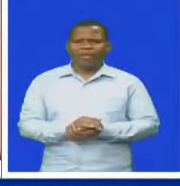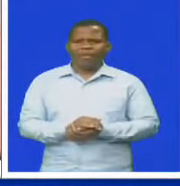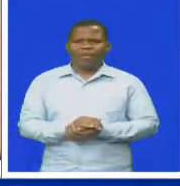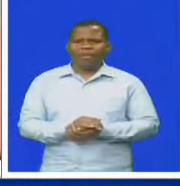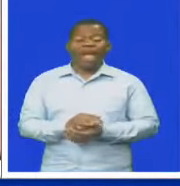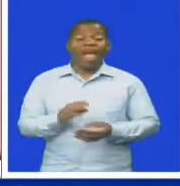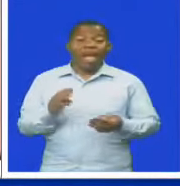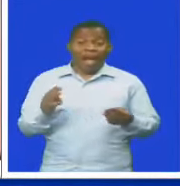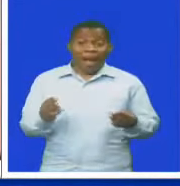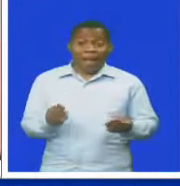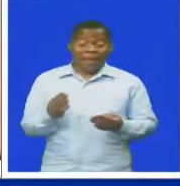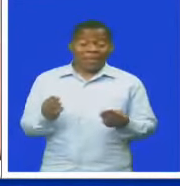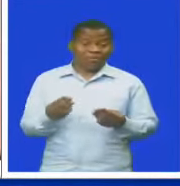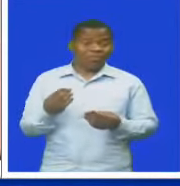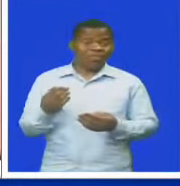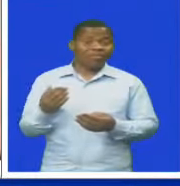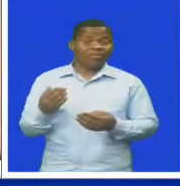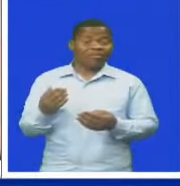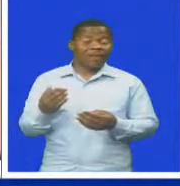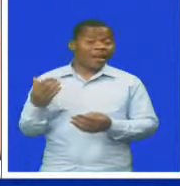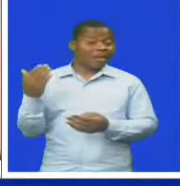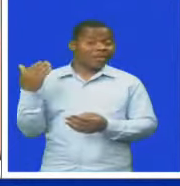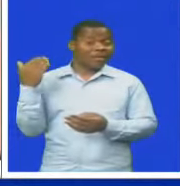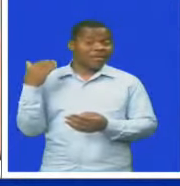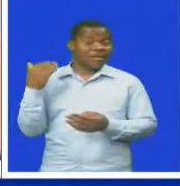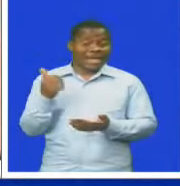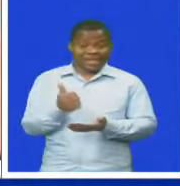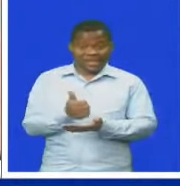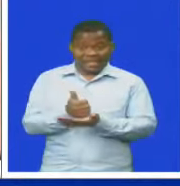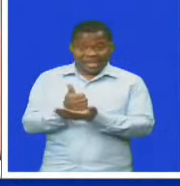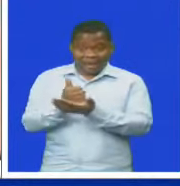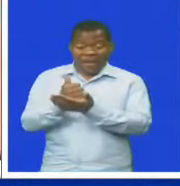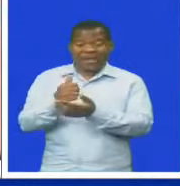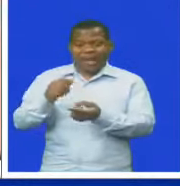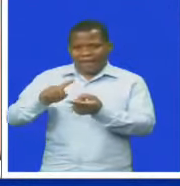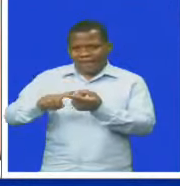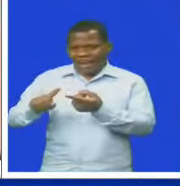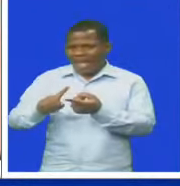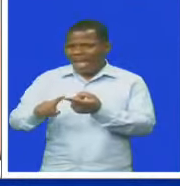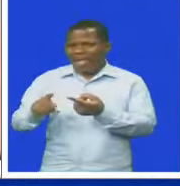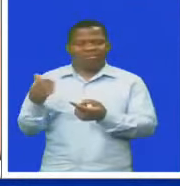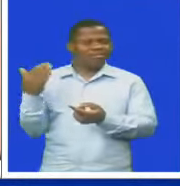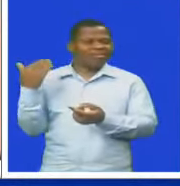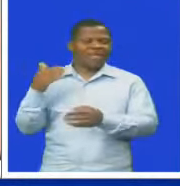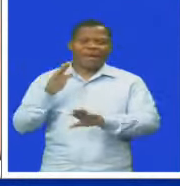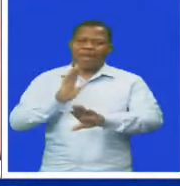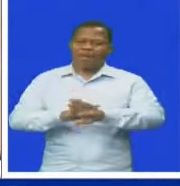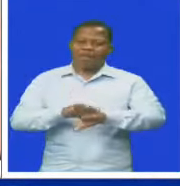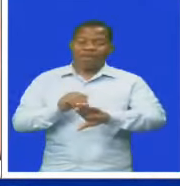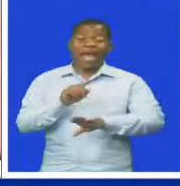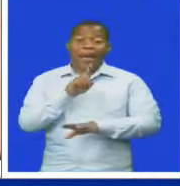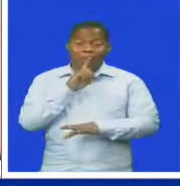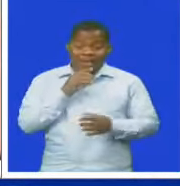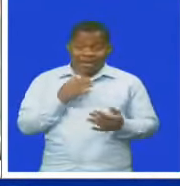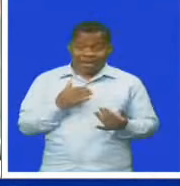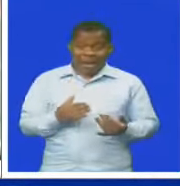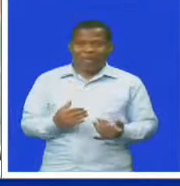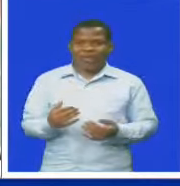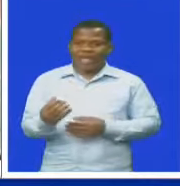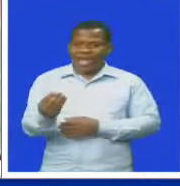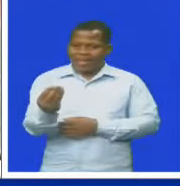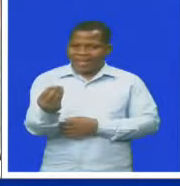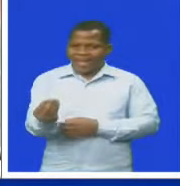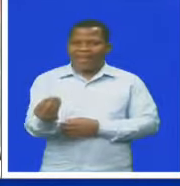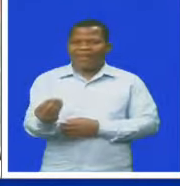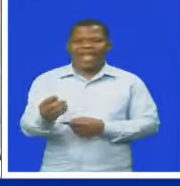labavala leyo gap. So these young guys esebakhona nyalo they're doing very well.